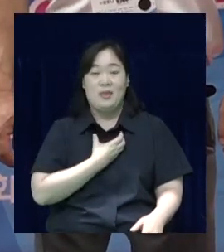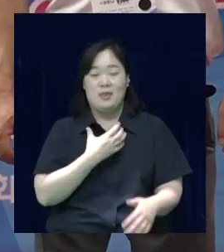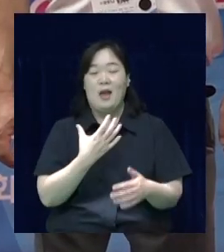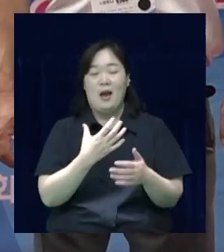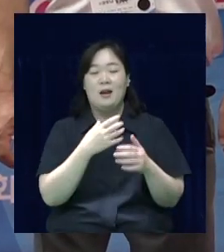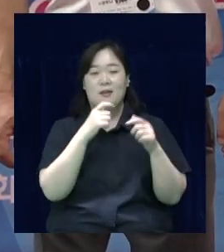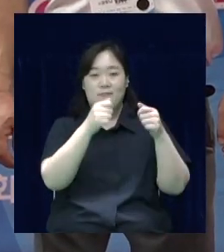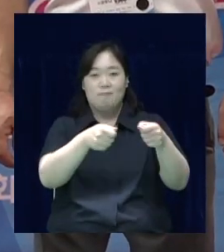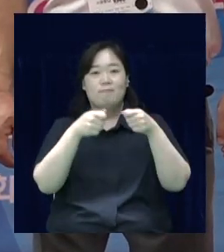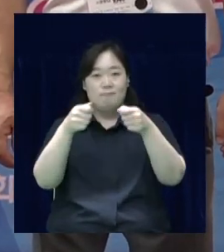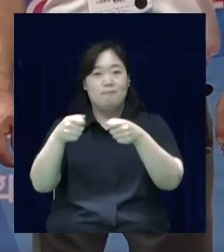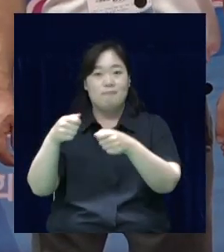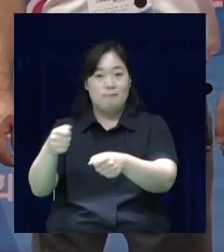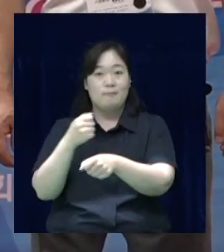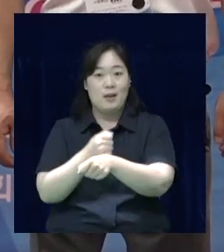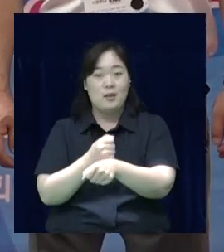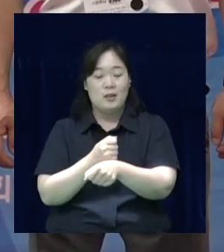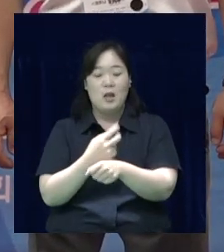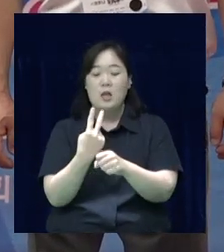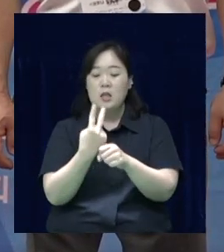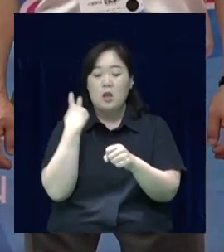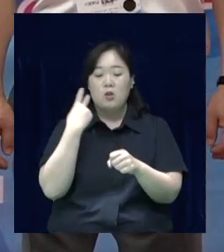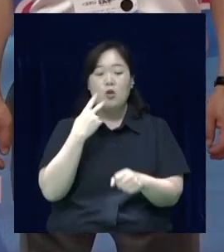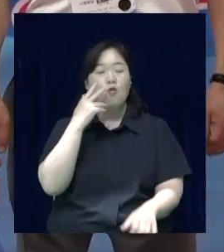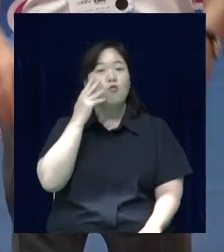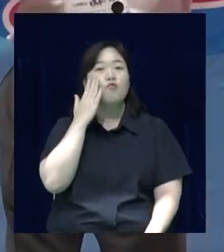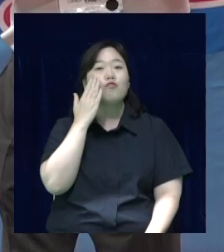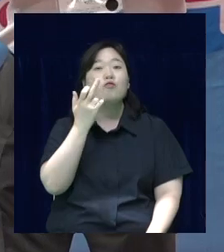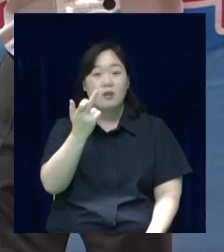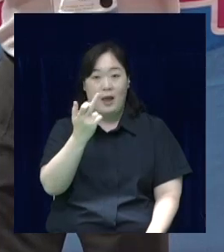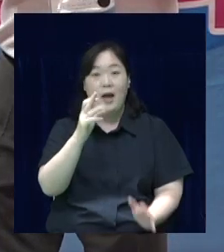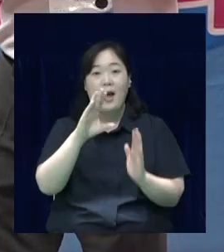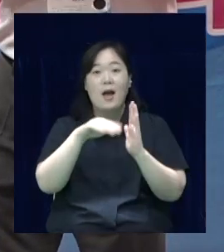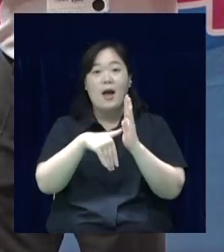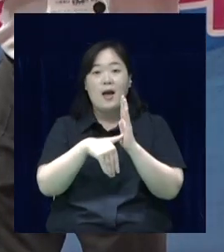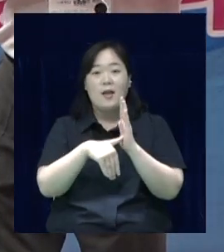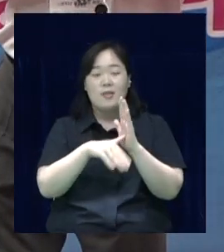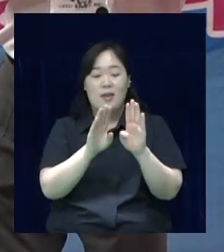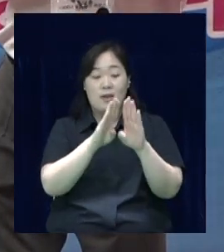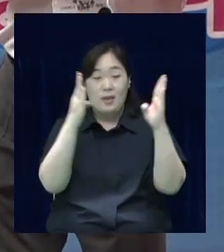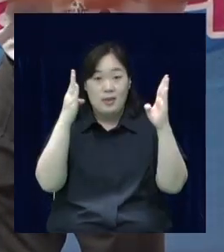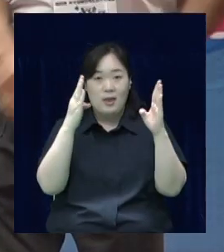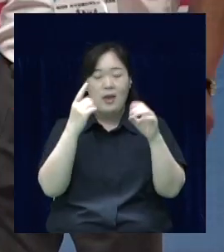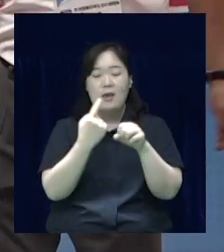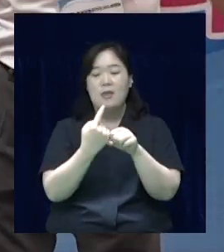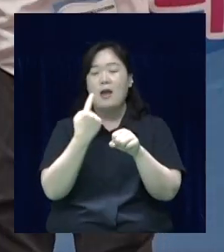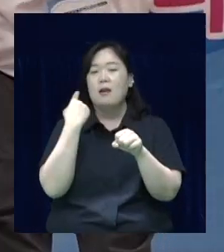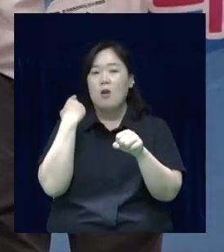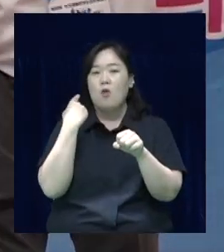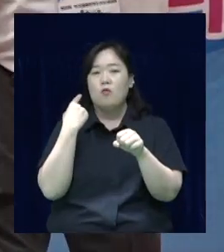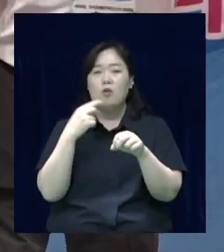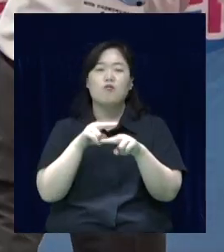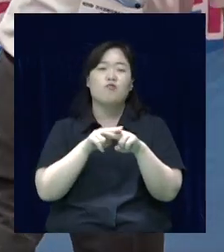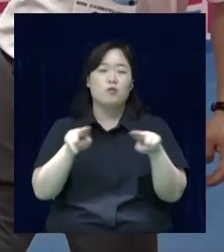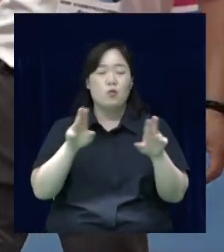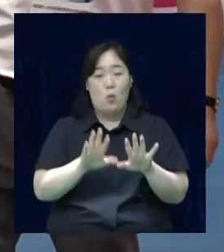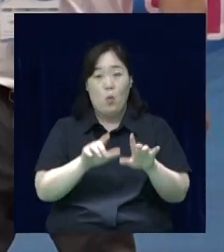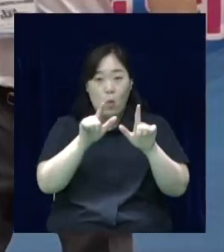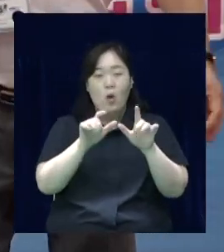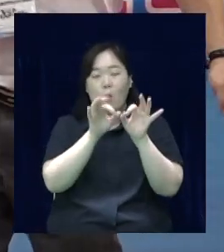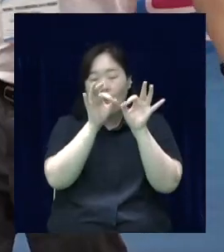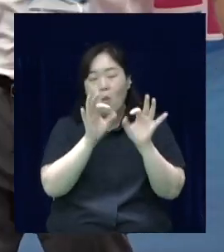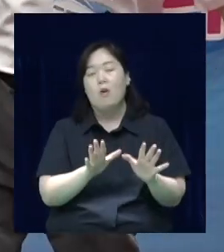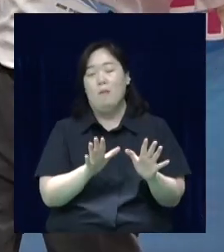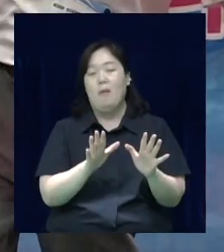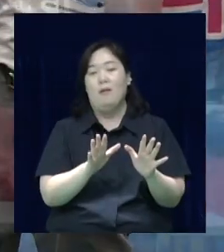역도선수권대회가 이제 울산에서 2년 전에 또 펼쳐졌기 네, 때문에 네. 굉장히 좀 오랜만에 펼쳐진 감이 없지 않아 있습니다. 그렇기 때문에 그 사이에